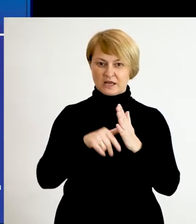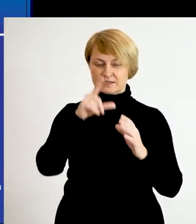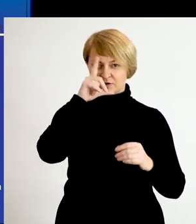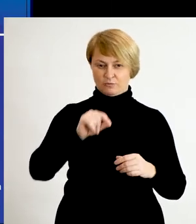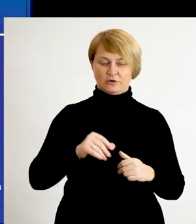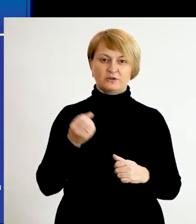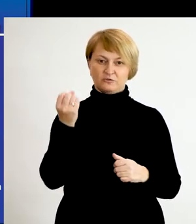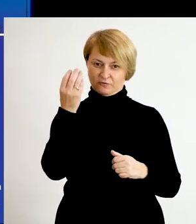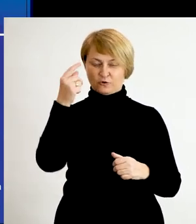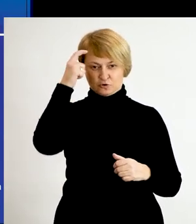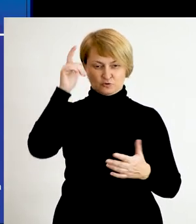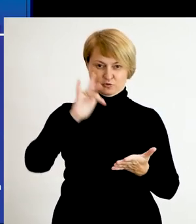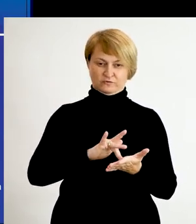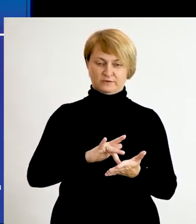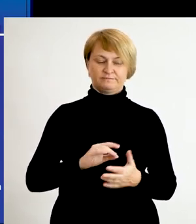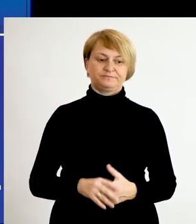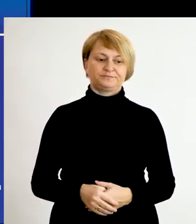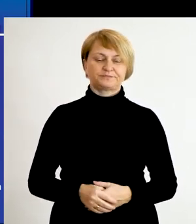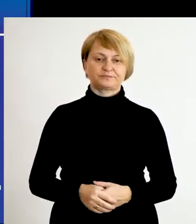bramę wchodzi Dworzec Główny.